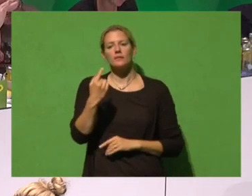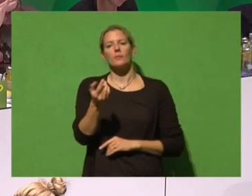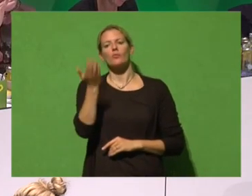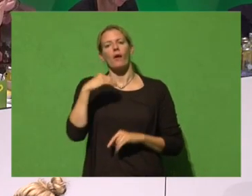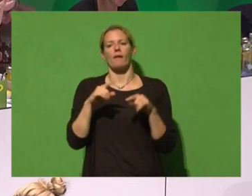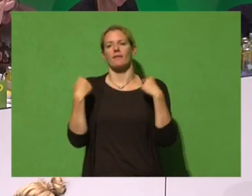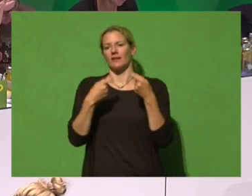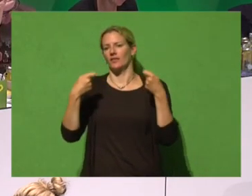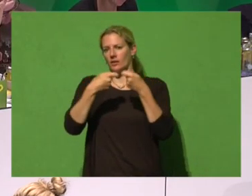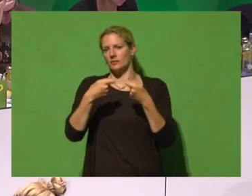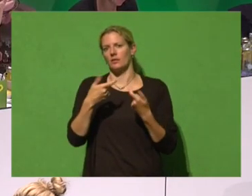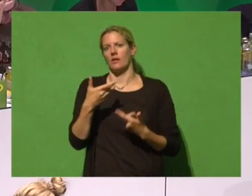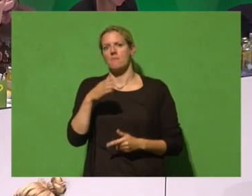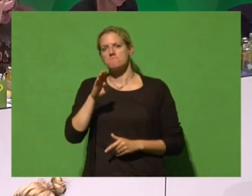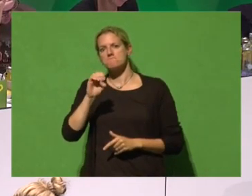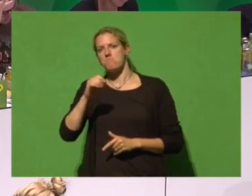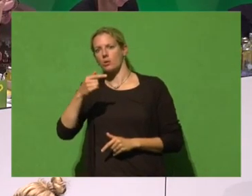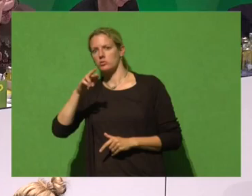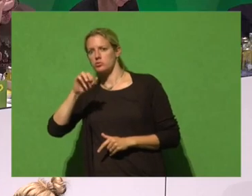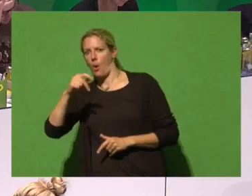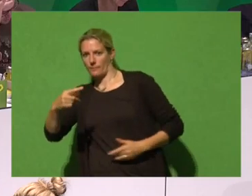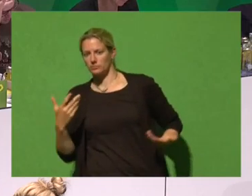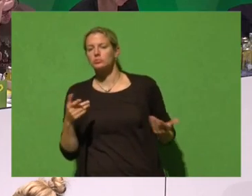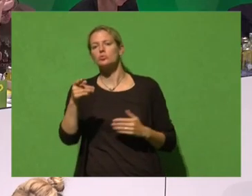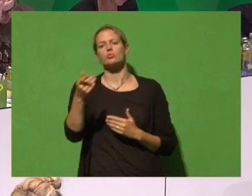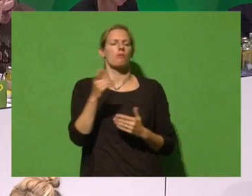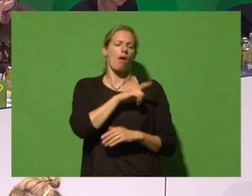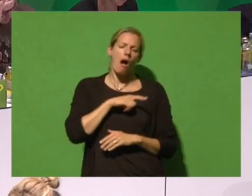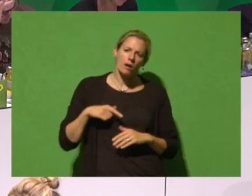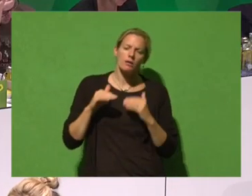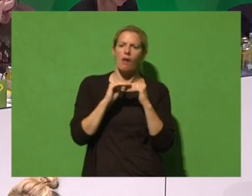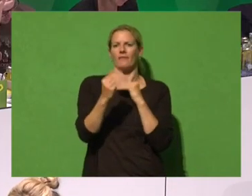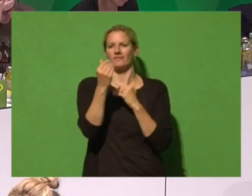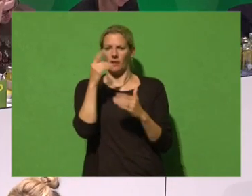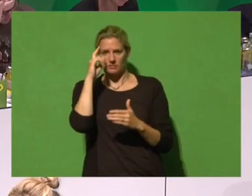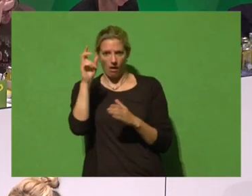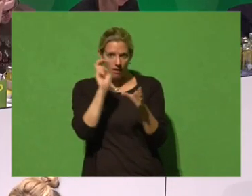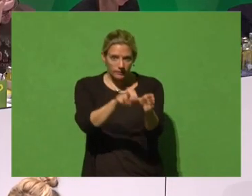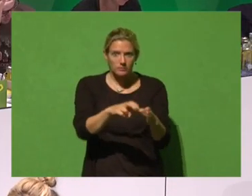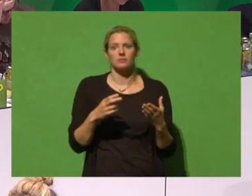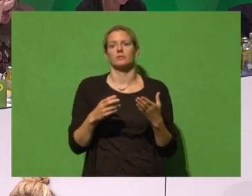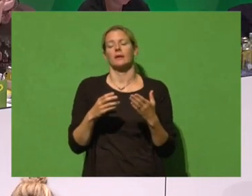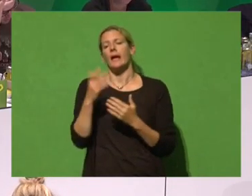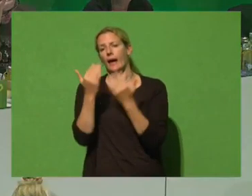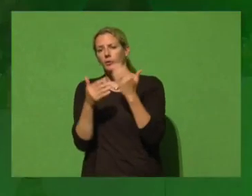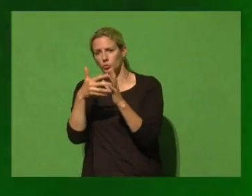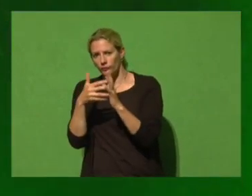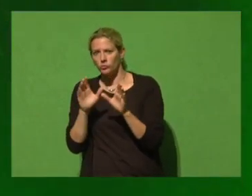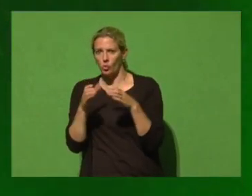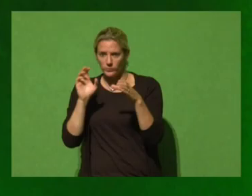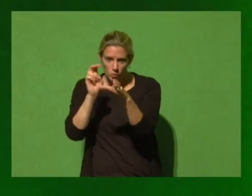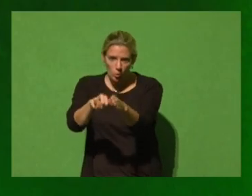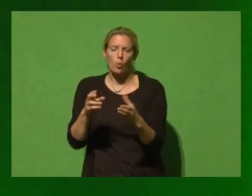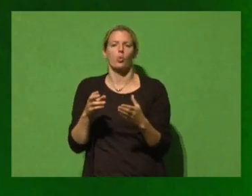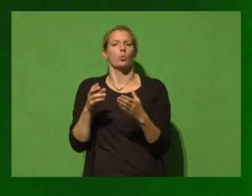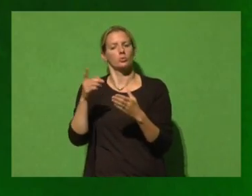schon lange Jahre im Landesfinanzrat tätig, ist lange Jahre in der Haushaltskommission tätig und in der Rechnungsprüfungskommission tätig, ist schon eure